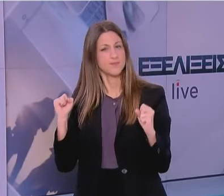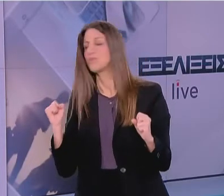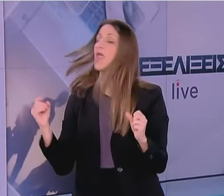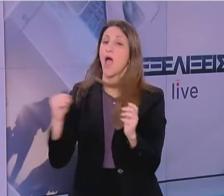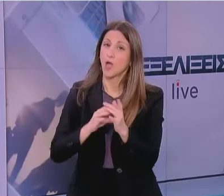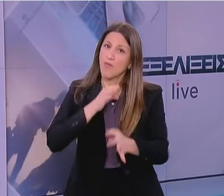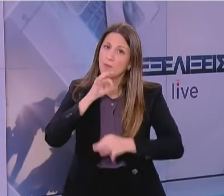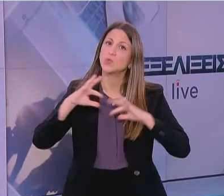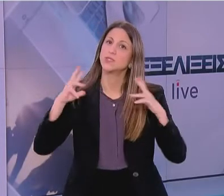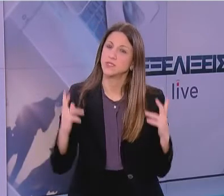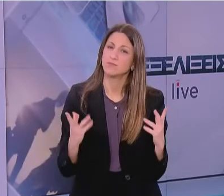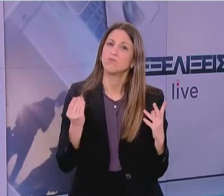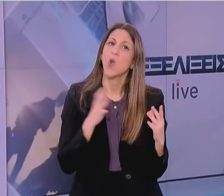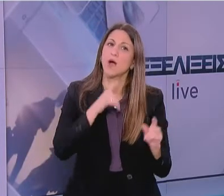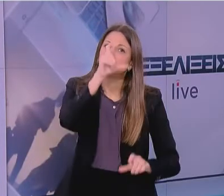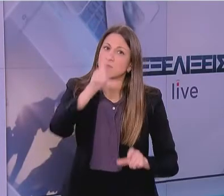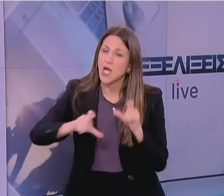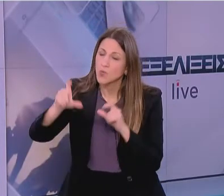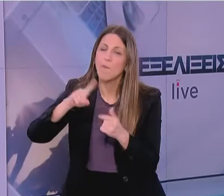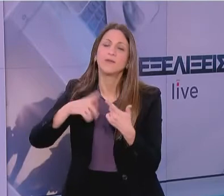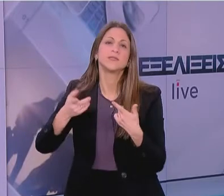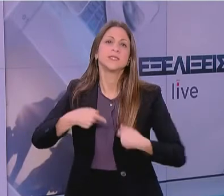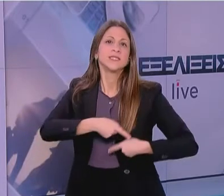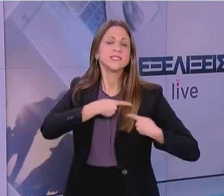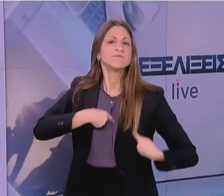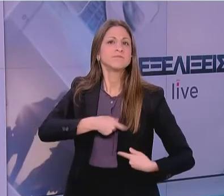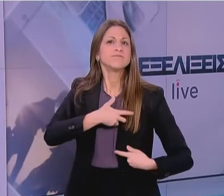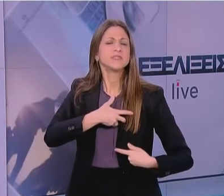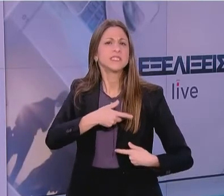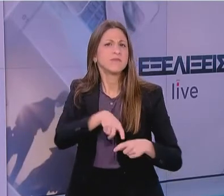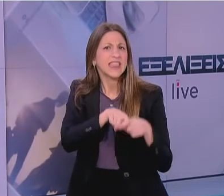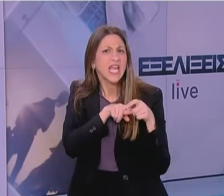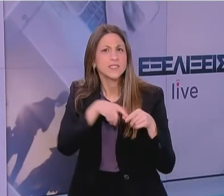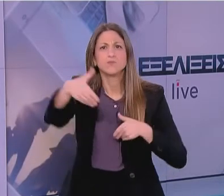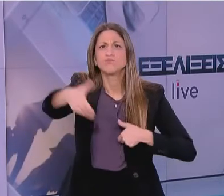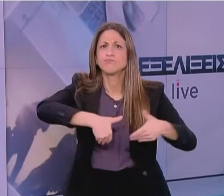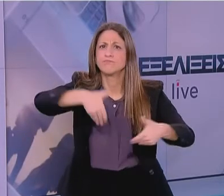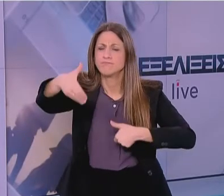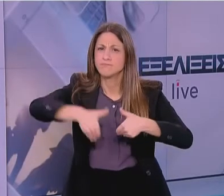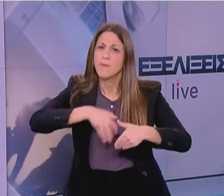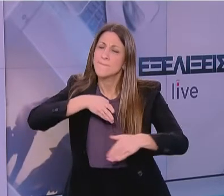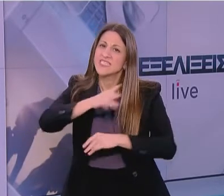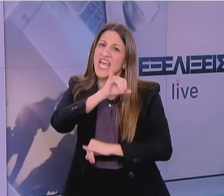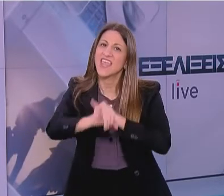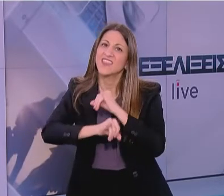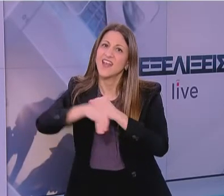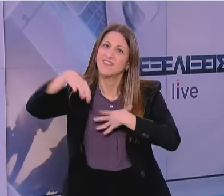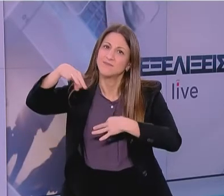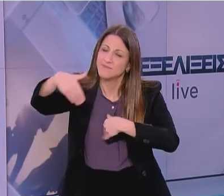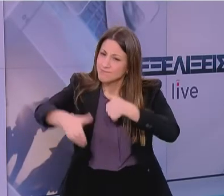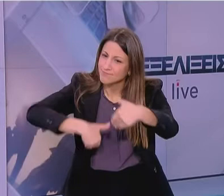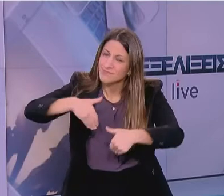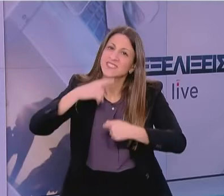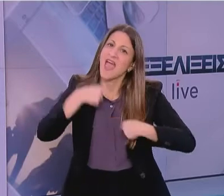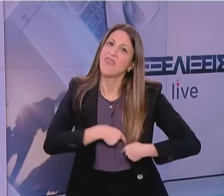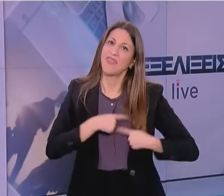η σημαντική ανταπόκριση πολιτών και επιχειρήσεων στις πλατφόρμες ψηφιακής αλληλεγγύης. Όλες αυτές οι πρωτοβουλίες δείχνουν το κλίμα ομοψυχίας και αλληλεγγύης